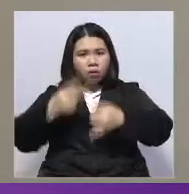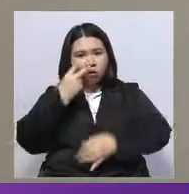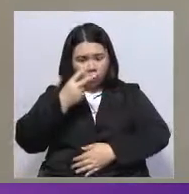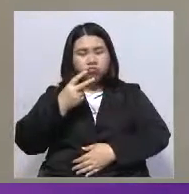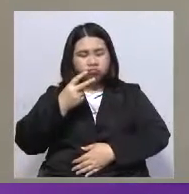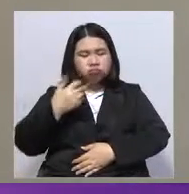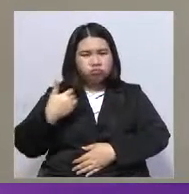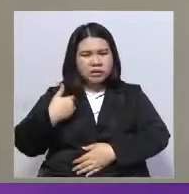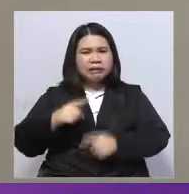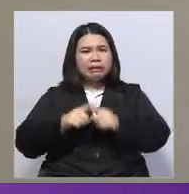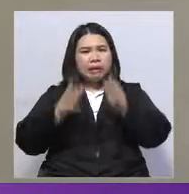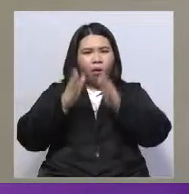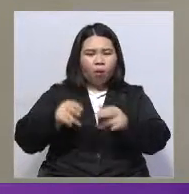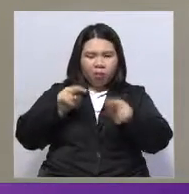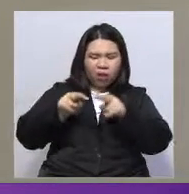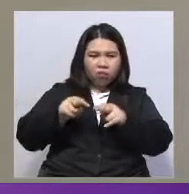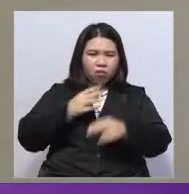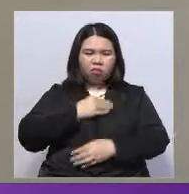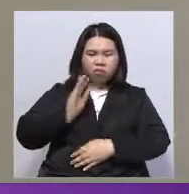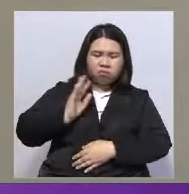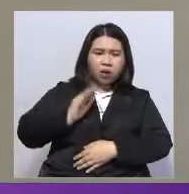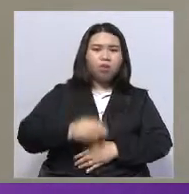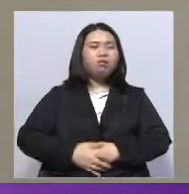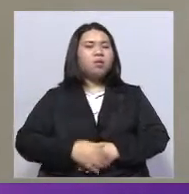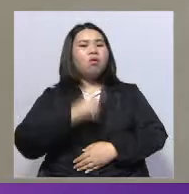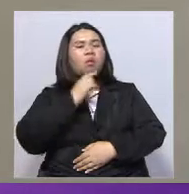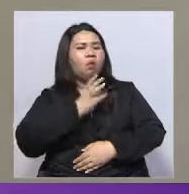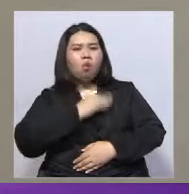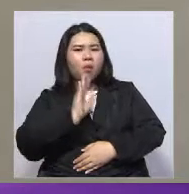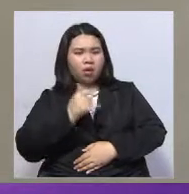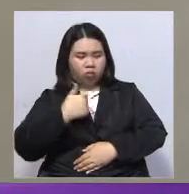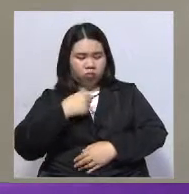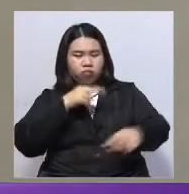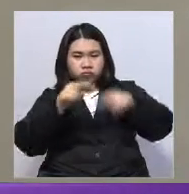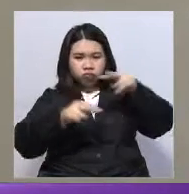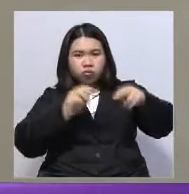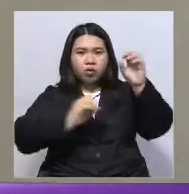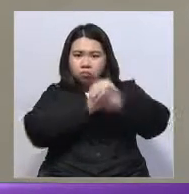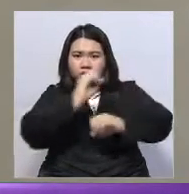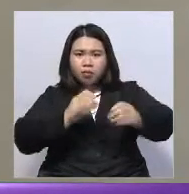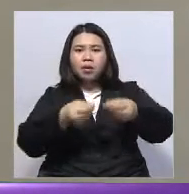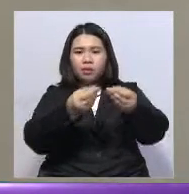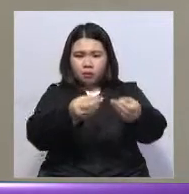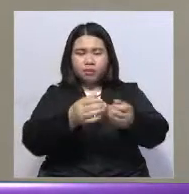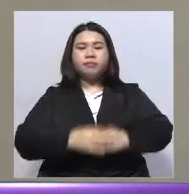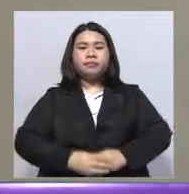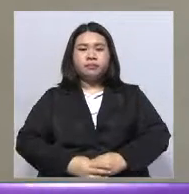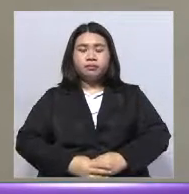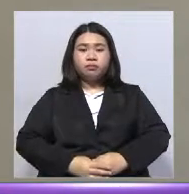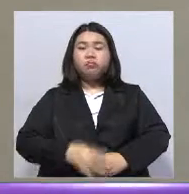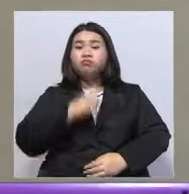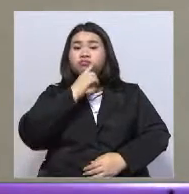ให้ได้ส่วนใหญ่ไม่ค่อยยอมเป็นกันไงกลัวไม่ต้องกลัวหรอกครับผมดูแลให้คุ้มครองให้นะแล้วใคร